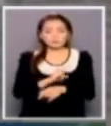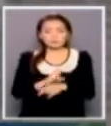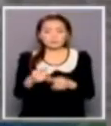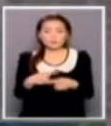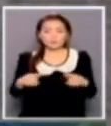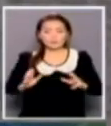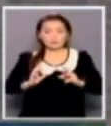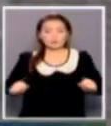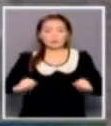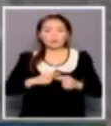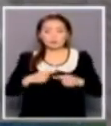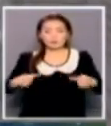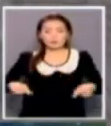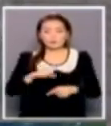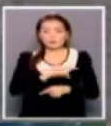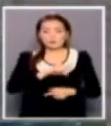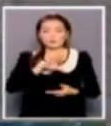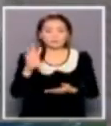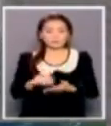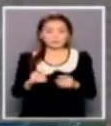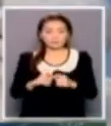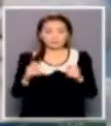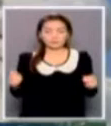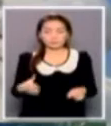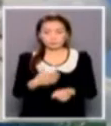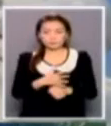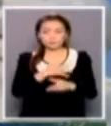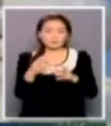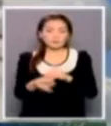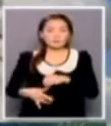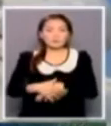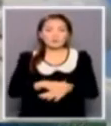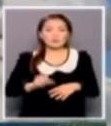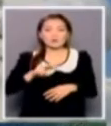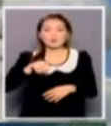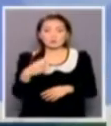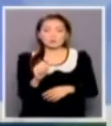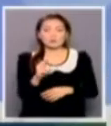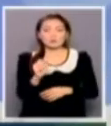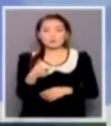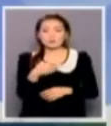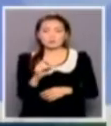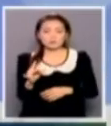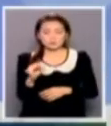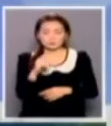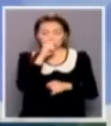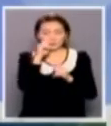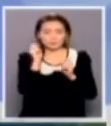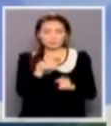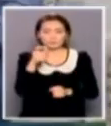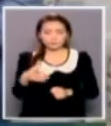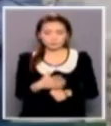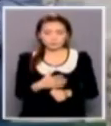зұлымдық, ерлік, ездік сияқты қасиеттерді ашық айтқан. Осы орайда халықаралық алаш және Мұқағали Мақатаев атындағы сыйлықтың